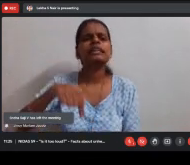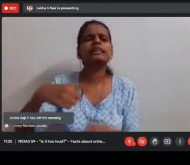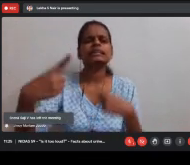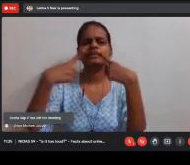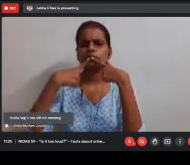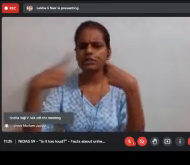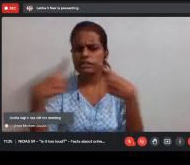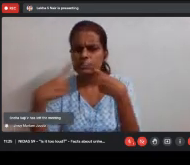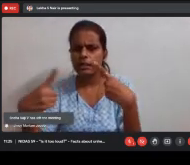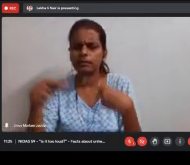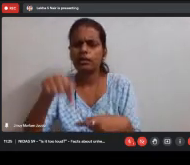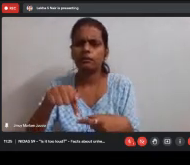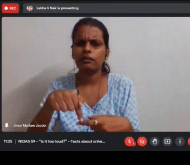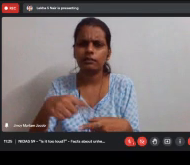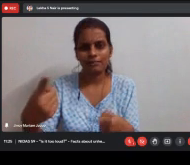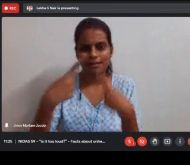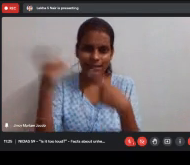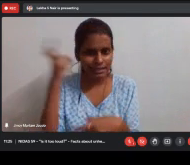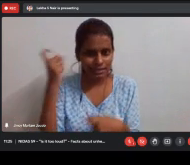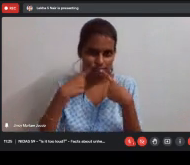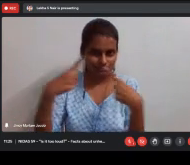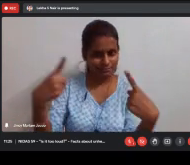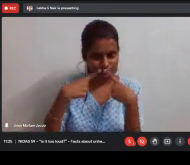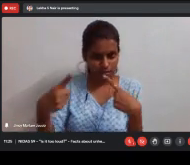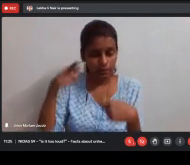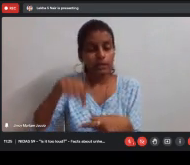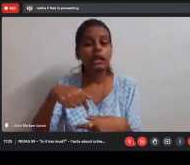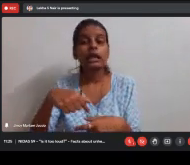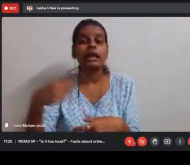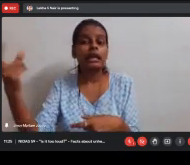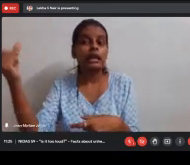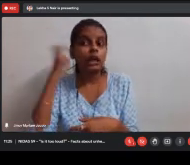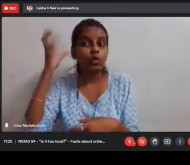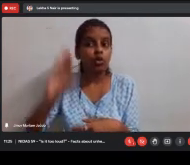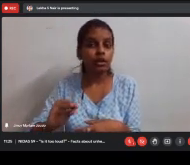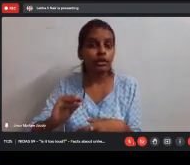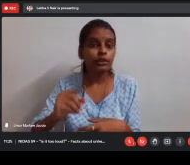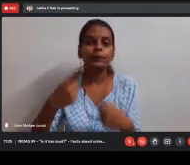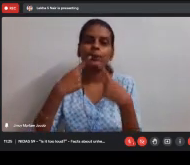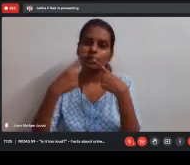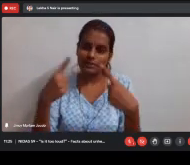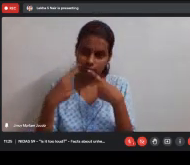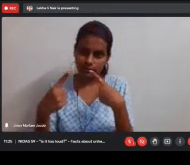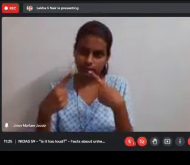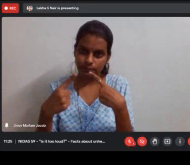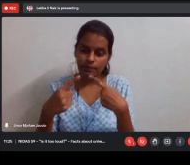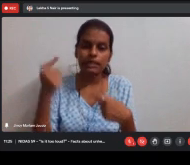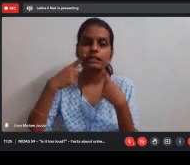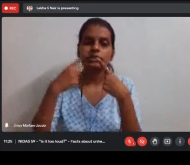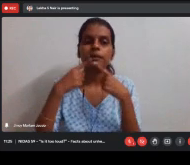കൂടുതൽ കേട്ട് കഴിഞ്ഞാൽ അവർക്ക് നോയ്സ് മൂലവും കേൾവിക്കുറവ് ഉണ്ടാകാനുള്ള സാധ്യത ഉണ്ട്. ആഡഡ് ഇഫക്റ്റ് ആണ് വരുന്നത്.